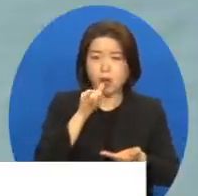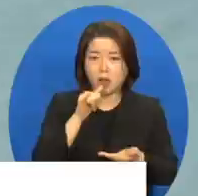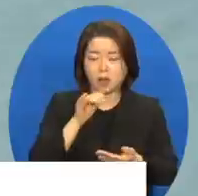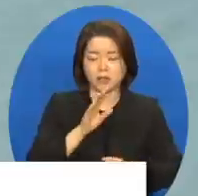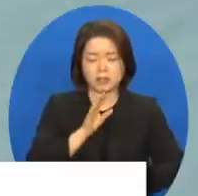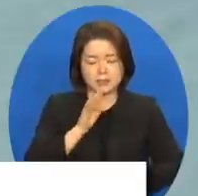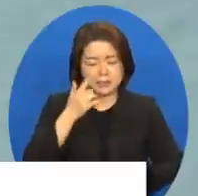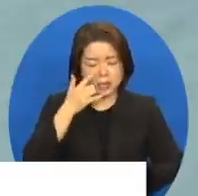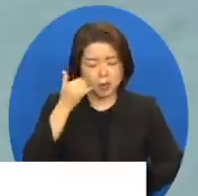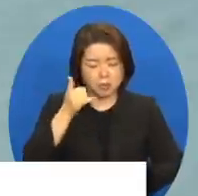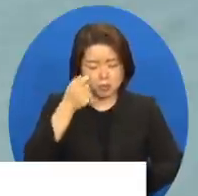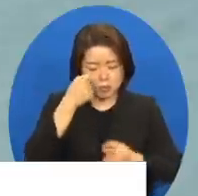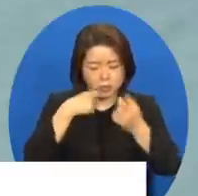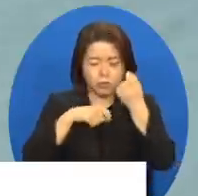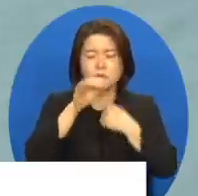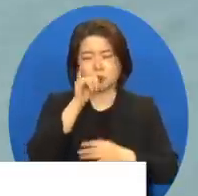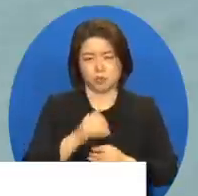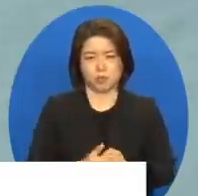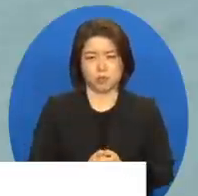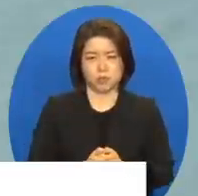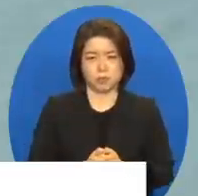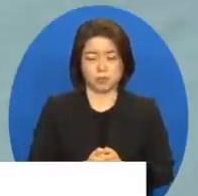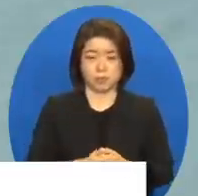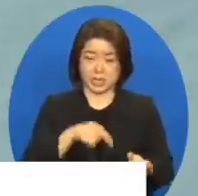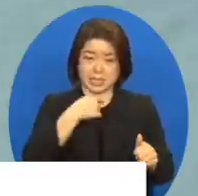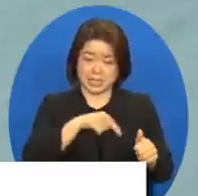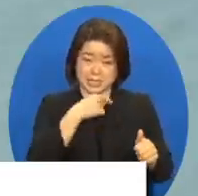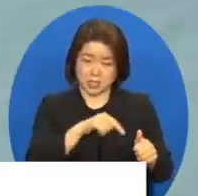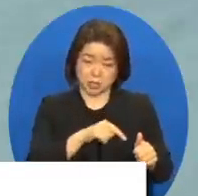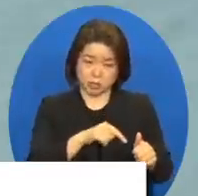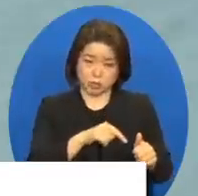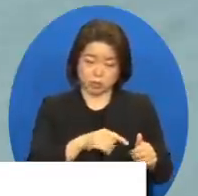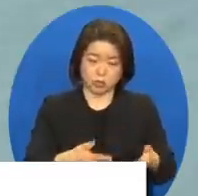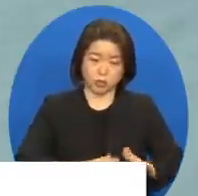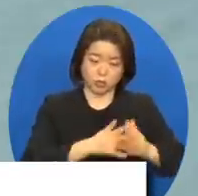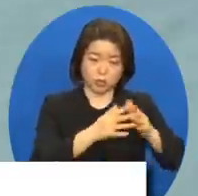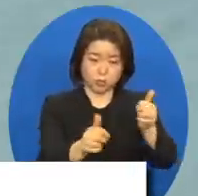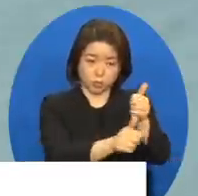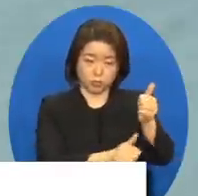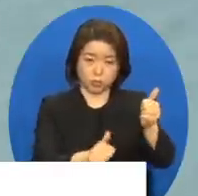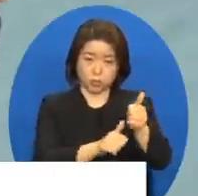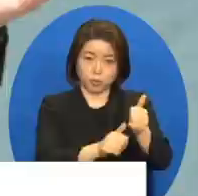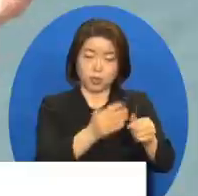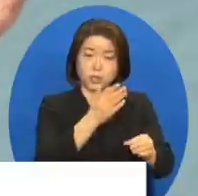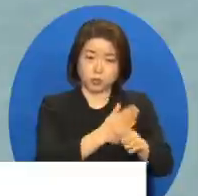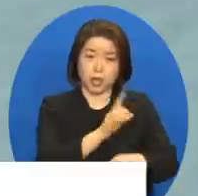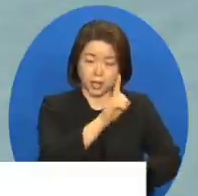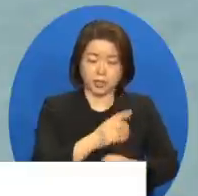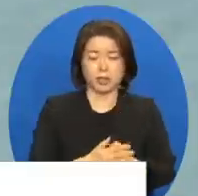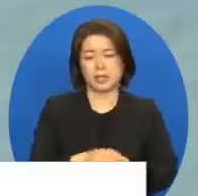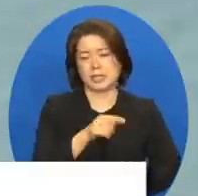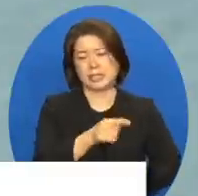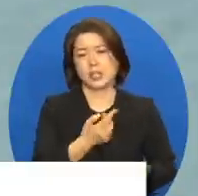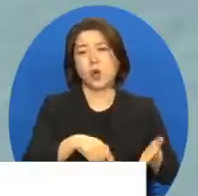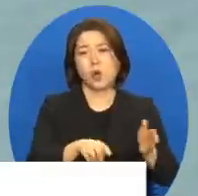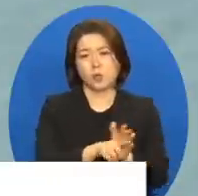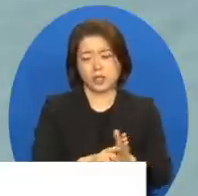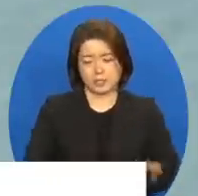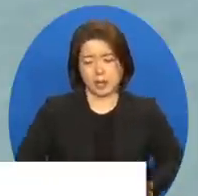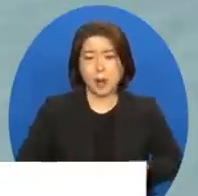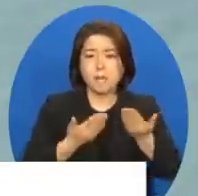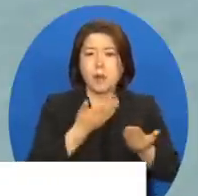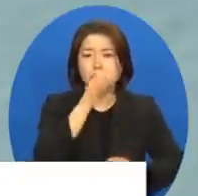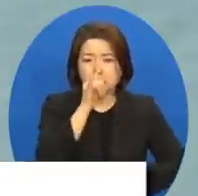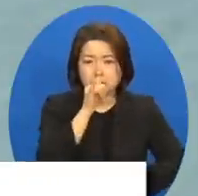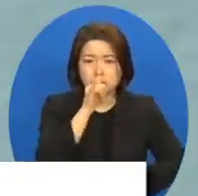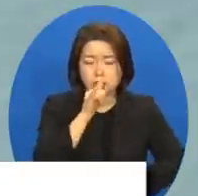눈물이죠. 우리 교육위원, 건축위원 중에 한 분은 사실 이 교육관 건축을 위해서 봉사할 수